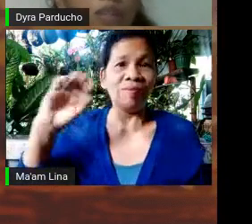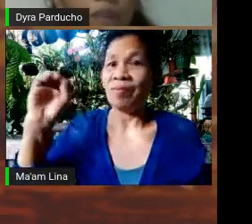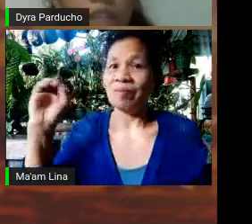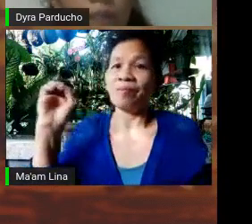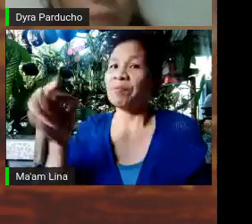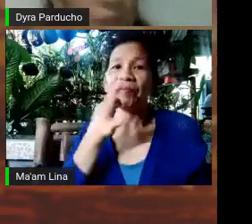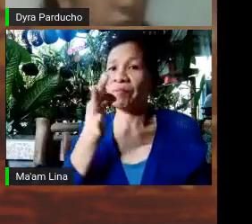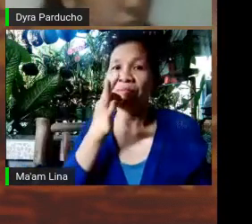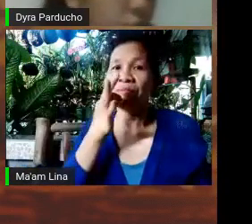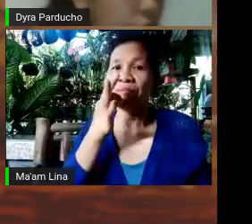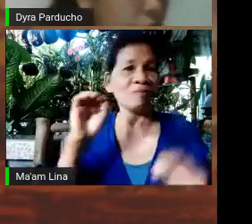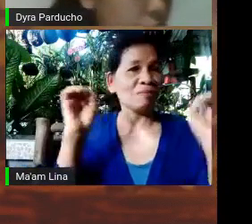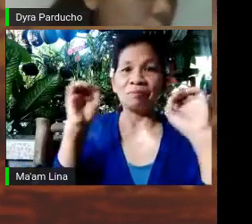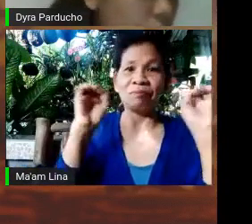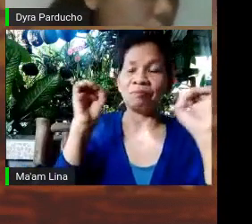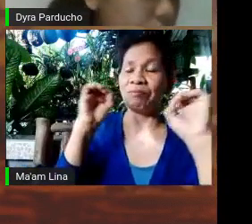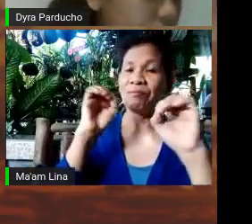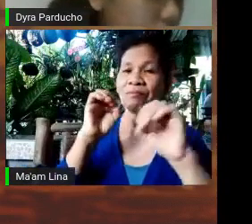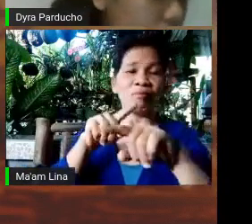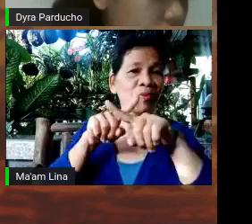wala siyang madedepensahan.